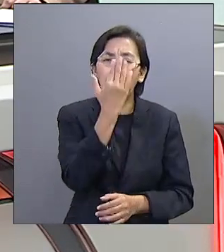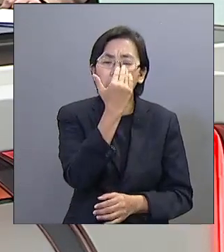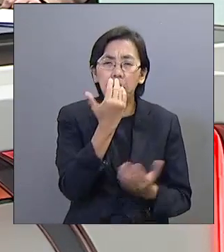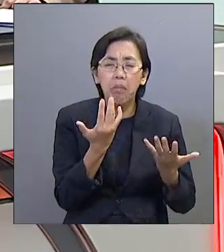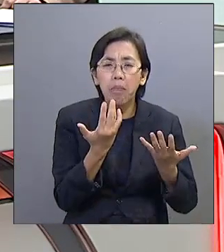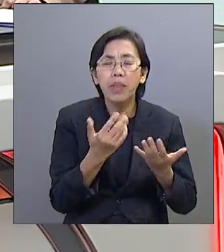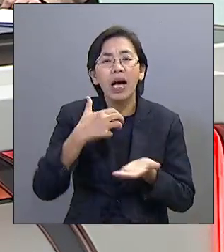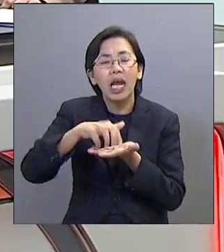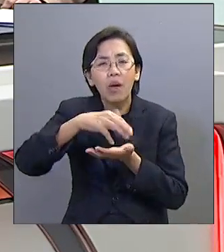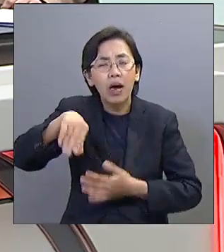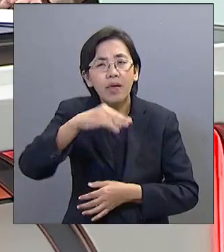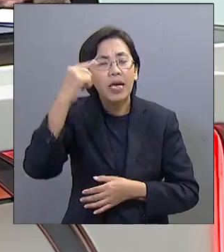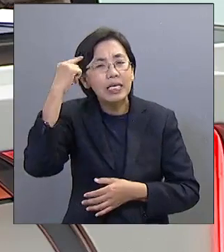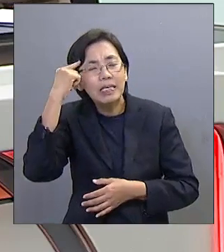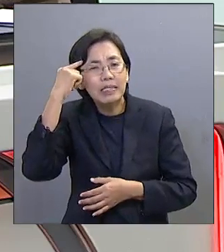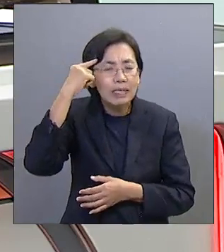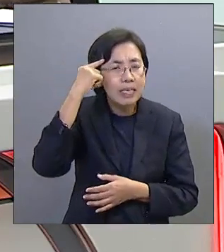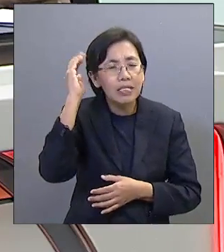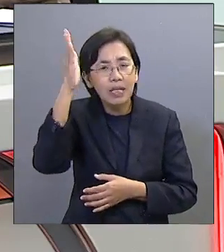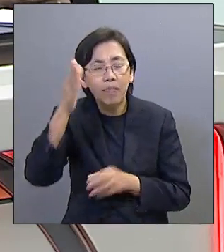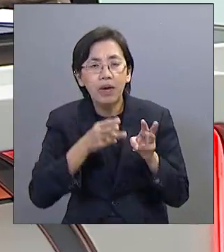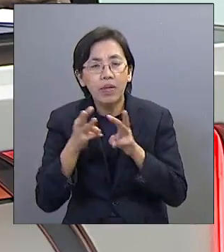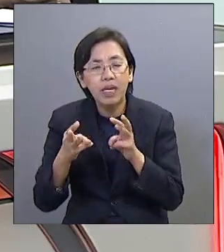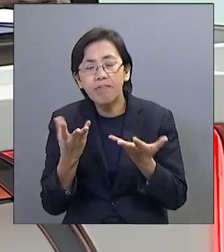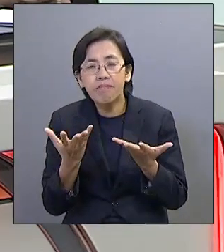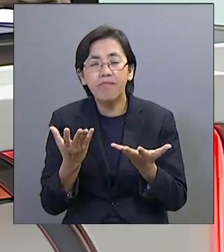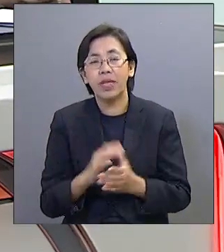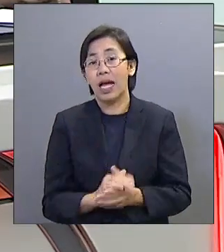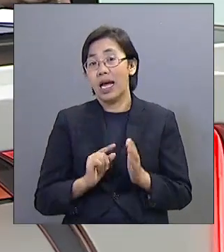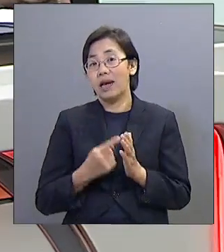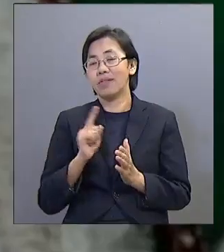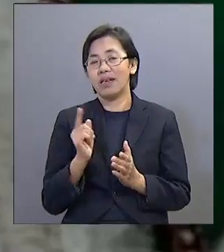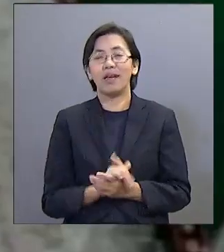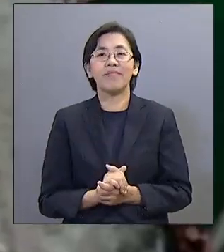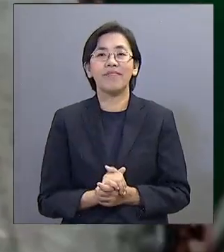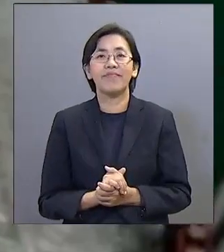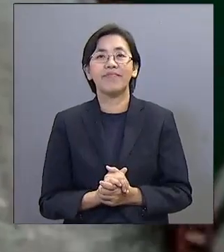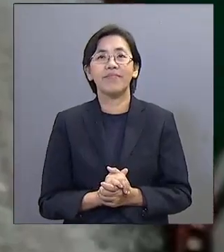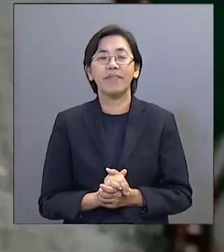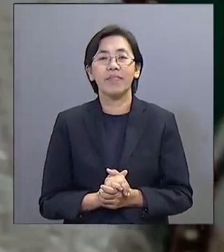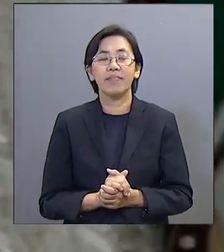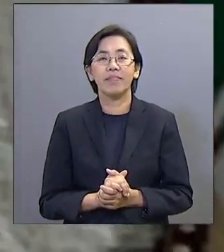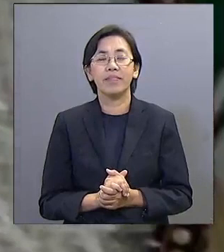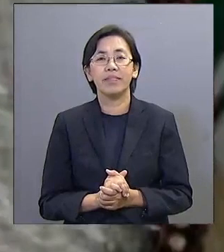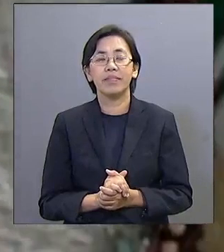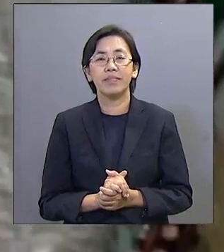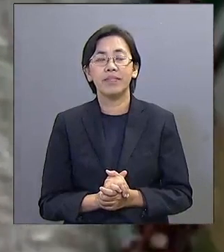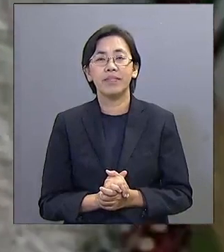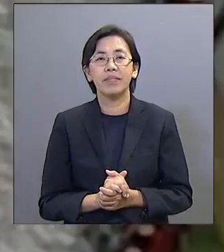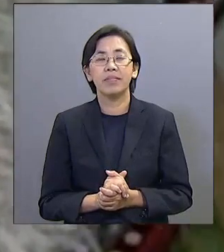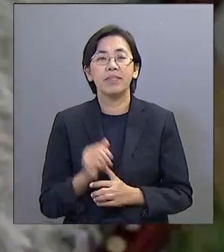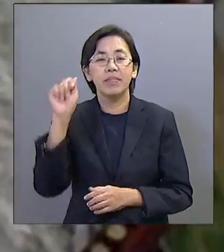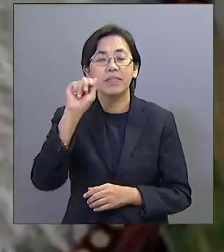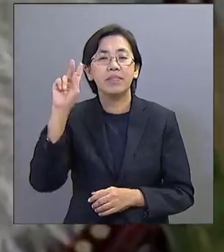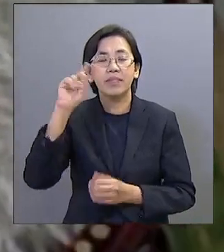ฟังแล้วเดี๋ยวคิดตามกันว่าเรื่องนี้ควรจะมองกันแบบไหนที่มาของเรื่องเนี่ยค่ะมาจากการที่เอชียนิวสNetworkรายงาน